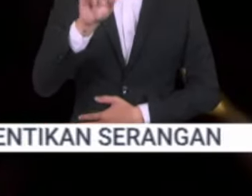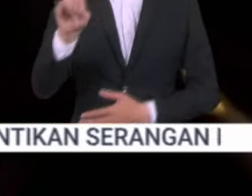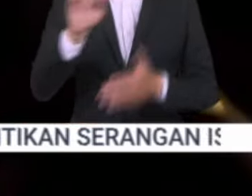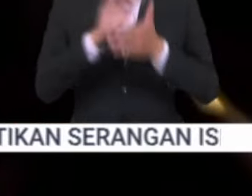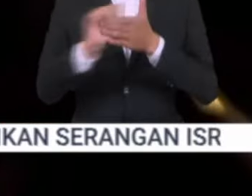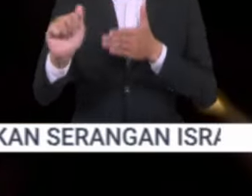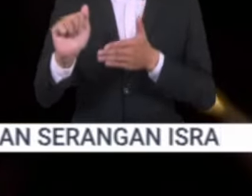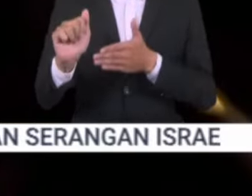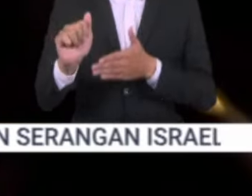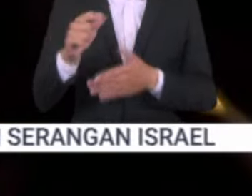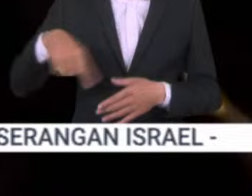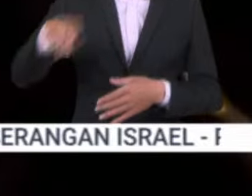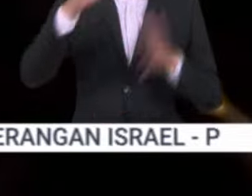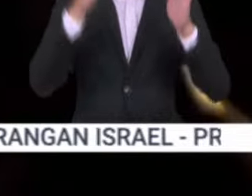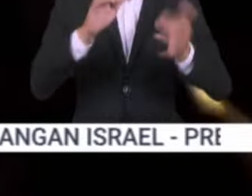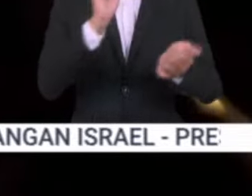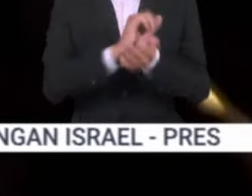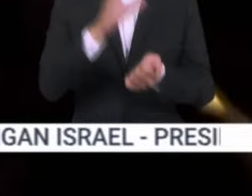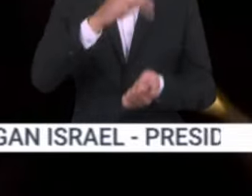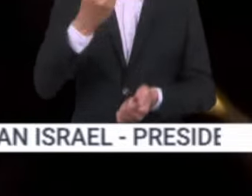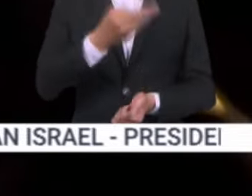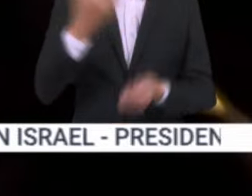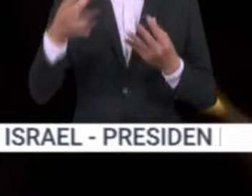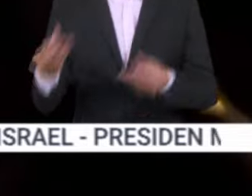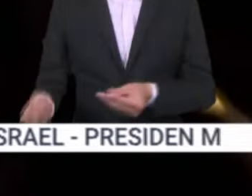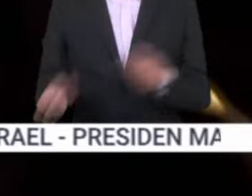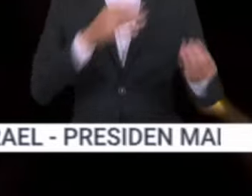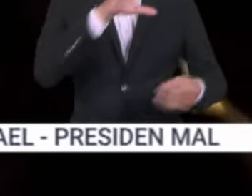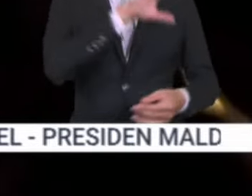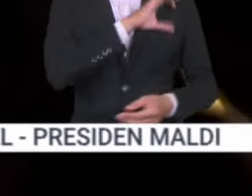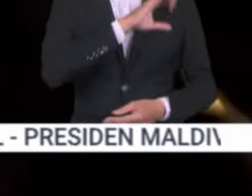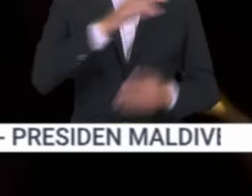RM327,572. Kesemua suspek dan barangan rampasan diserahkan kepada